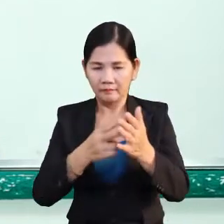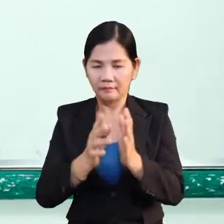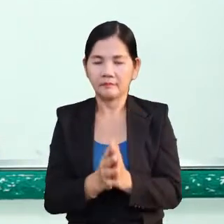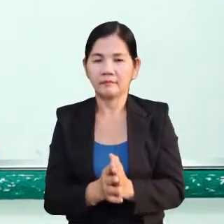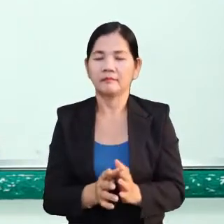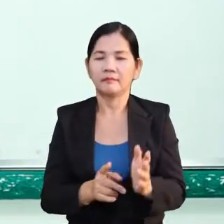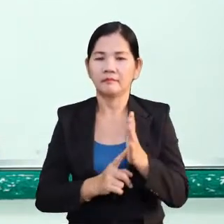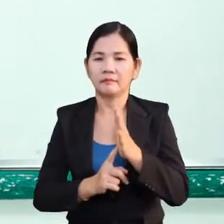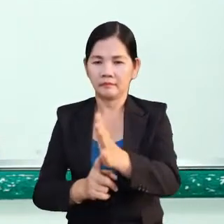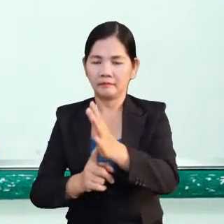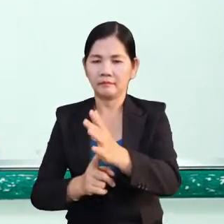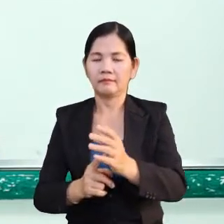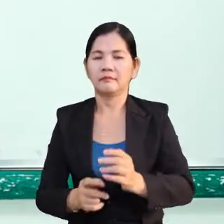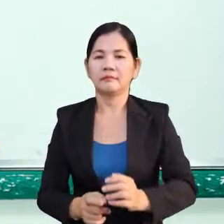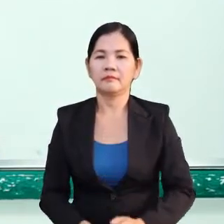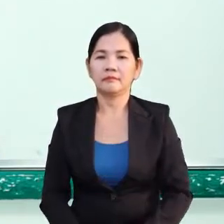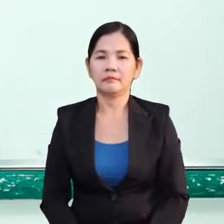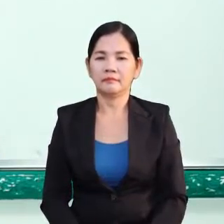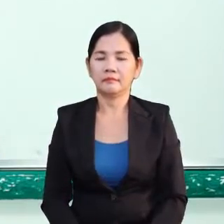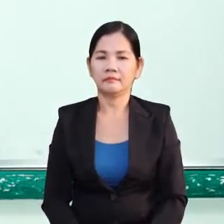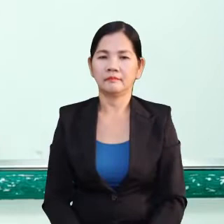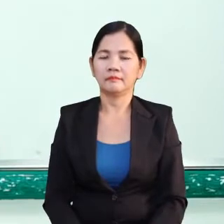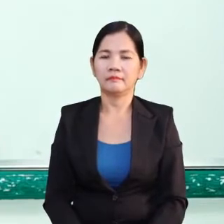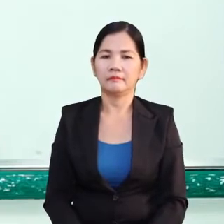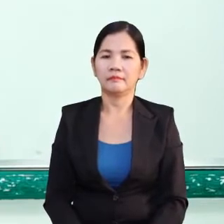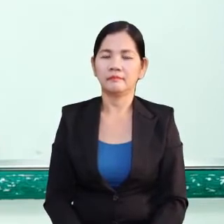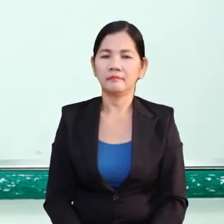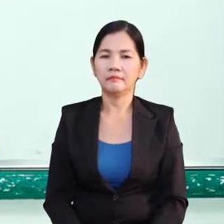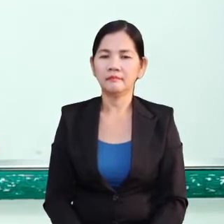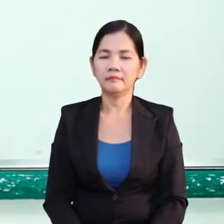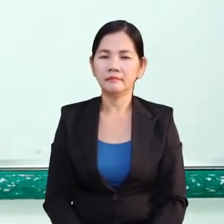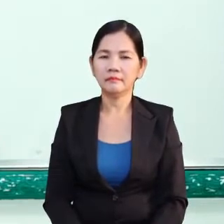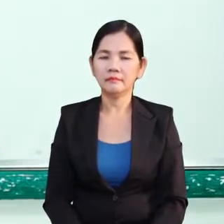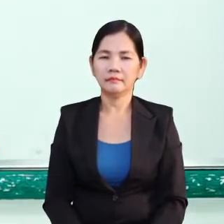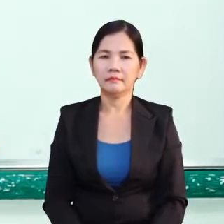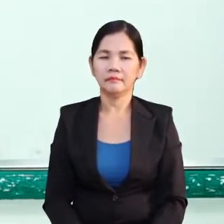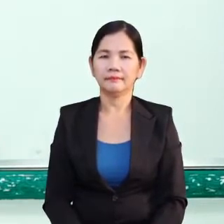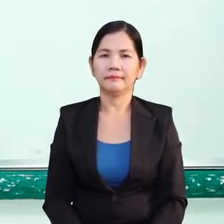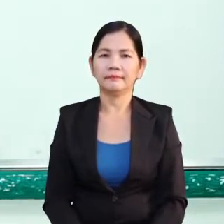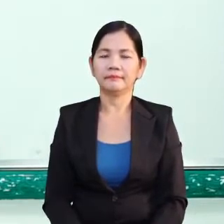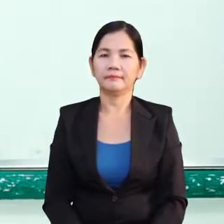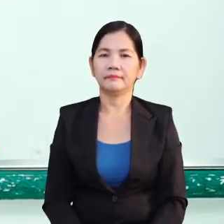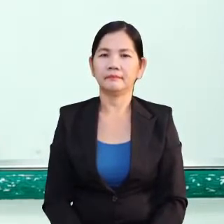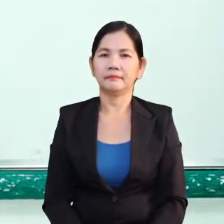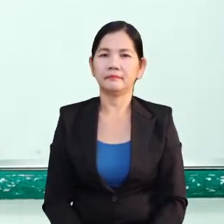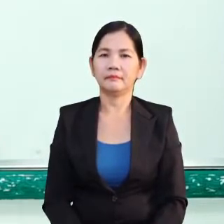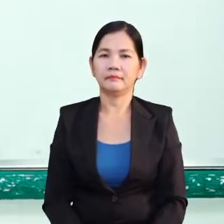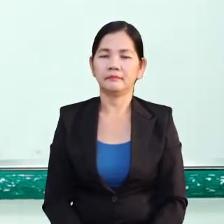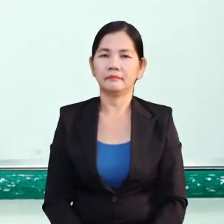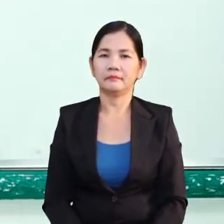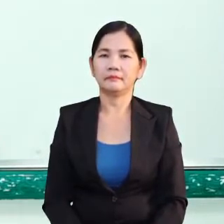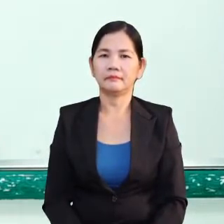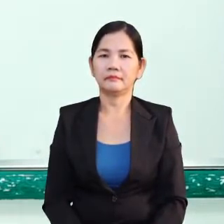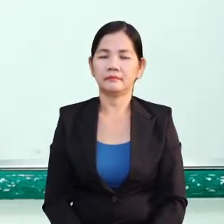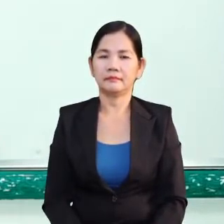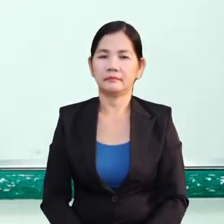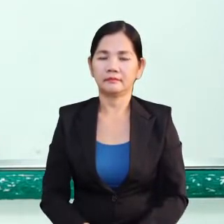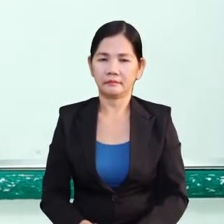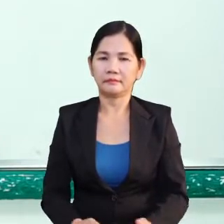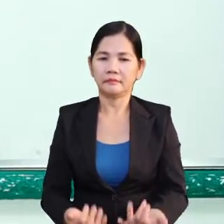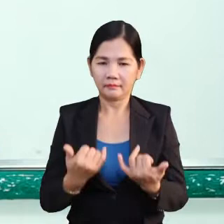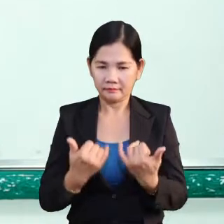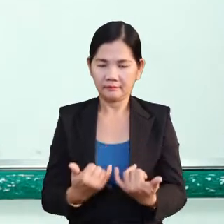ត្រូវបង្ហាញបន្តទៀតក ចាមក